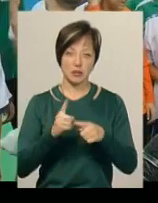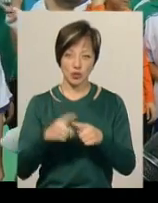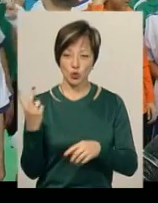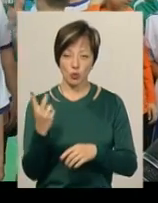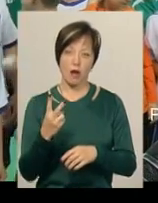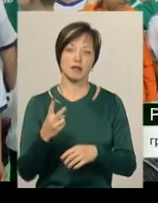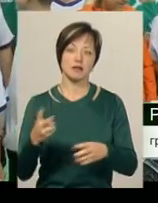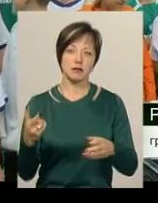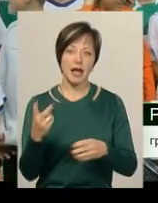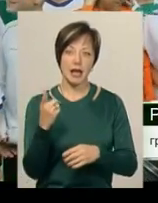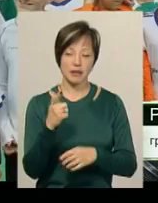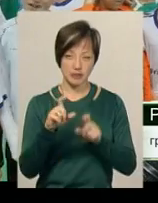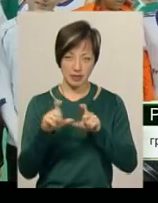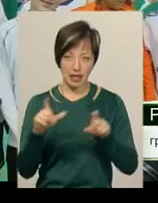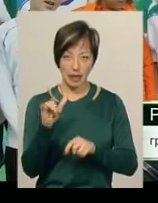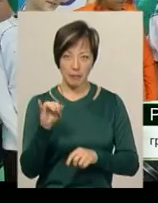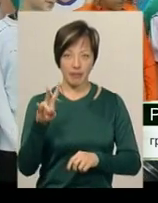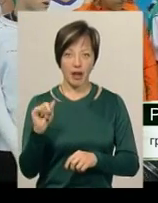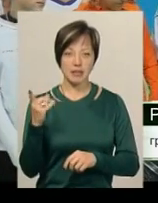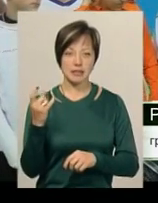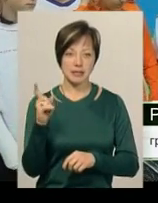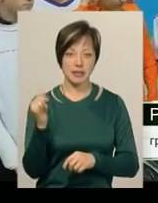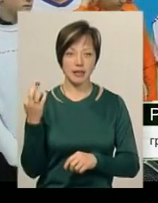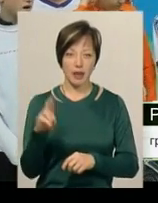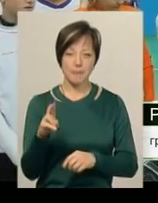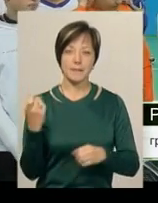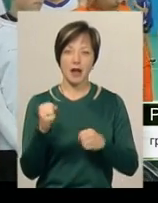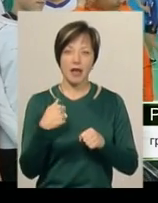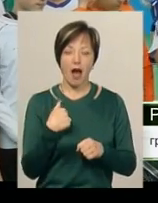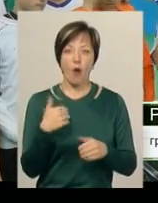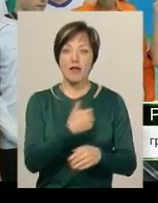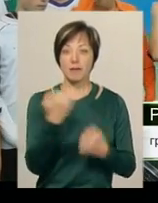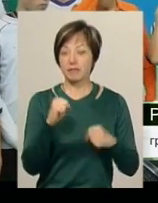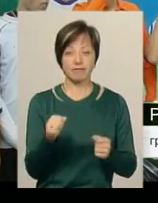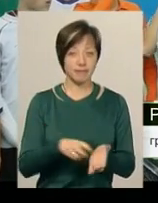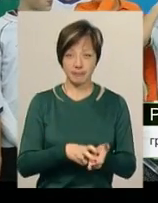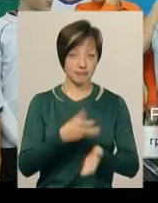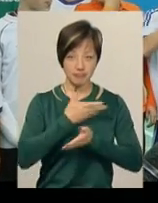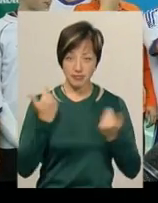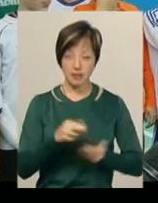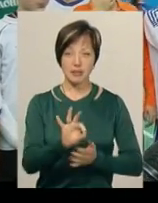Я дуже хотів перемогти. Я не мав перед собою страхів. Я